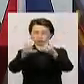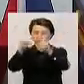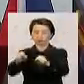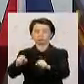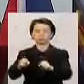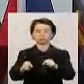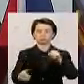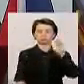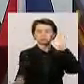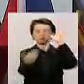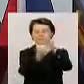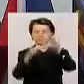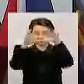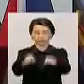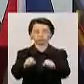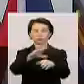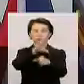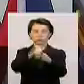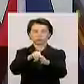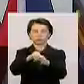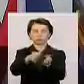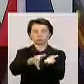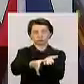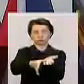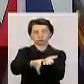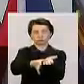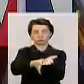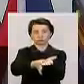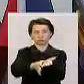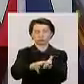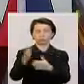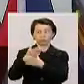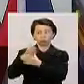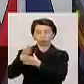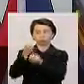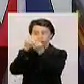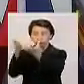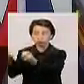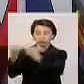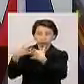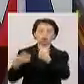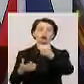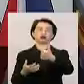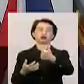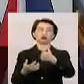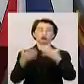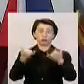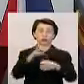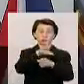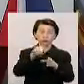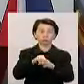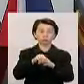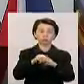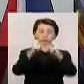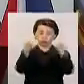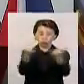mencantas mereka-mereka yang terlibat dengan pengedaran dadah. Perkongsian maklumat kerana dia melibatkan sedikit